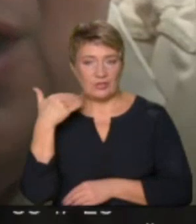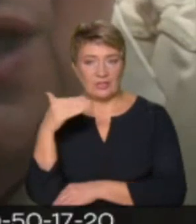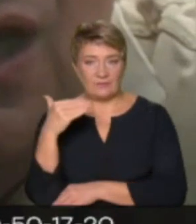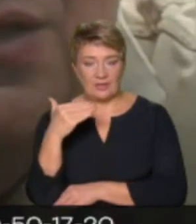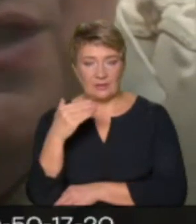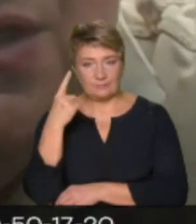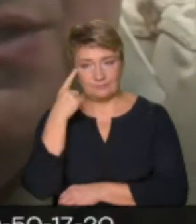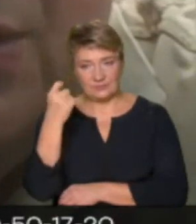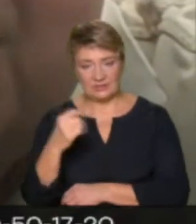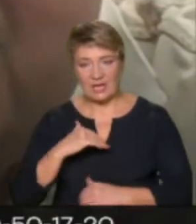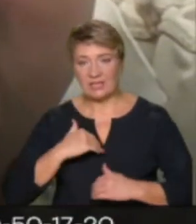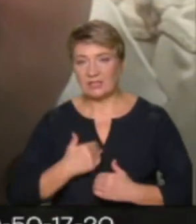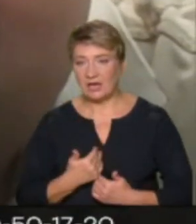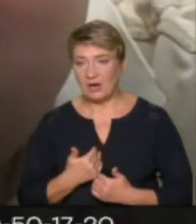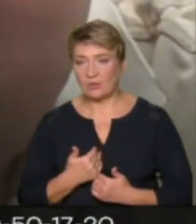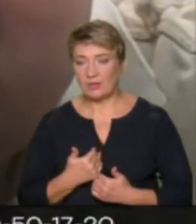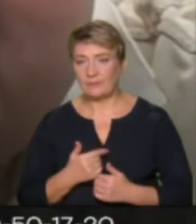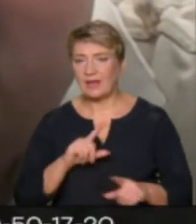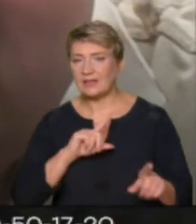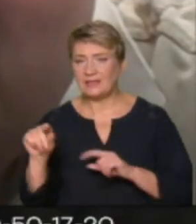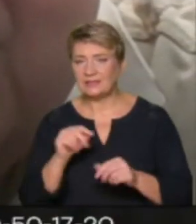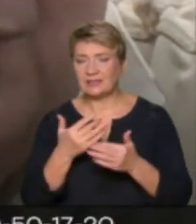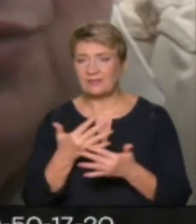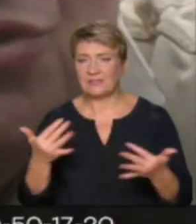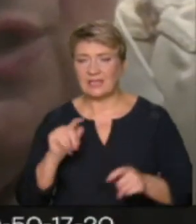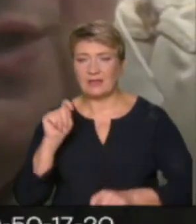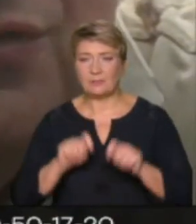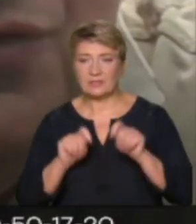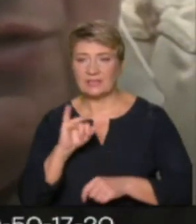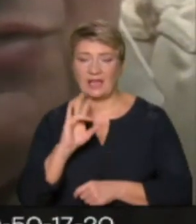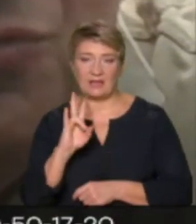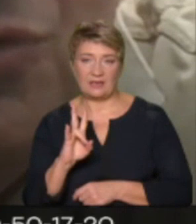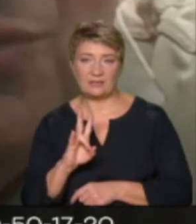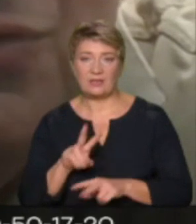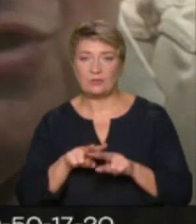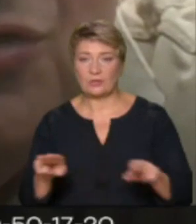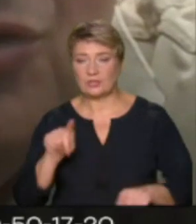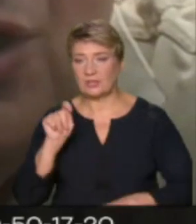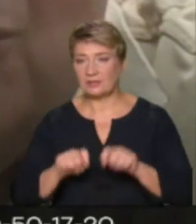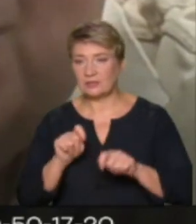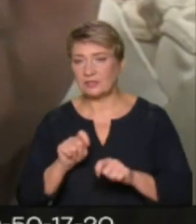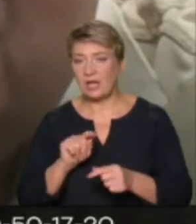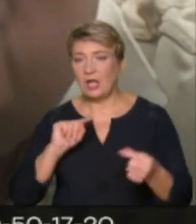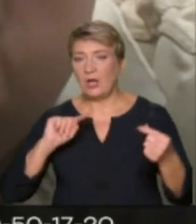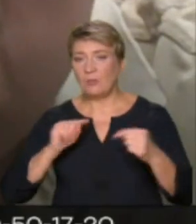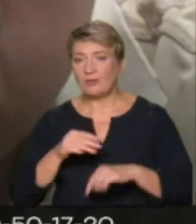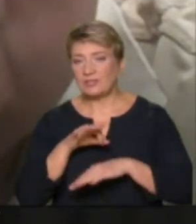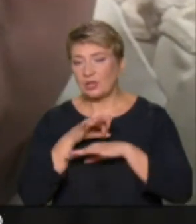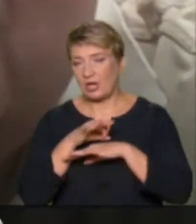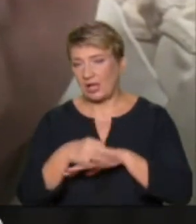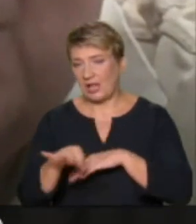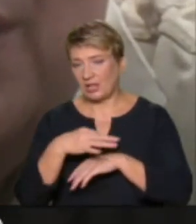траура. Они ездят на всякие конференции в Иран, в том числе на конференцию по опровержению Холокоста, который в свое